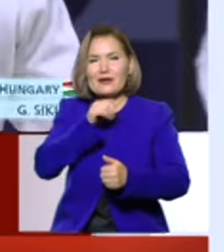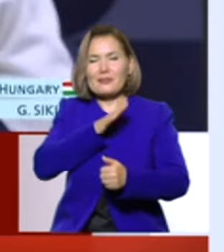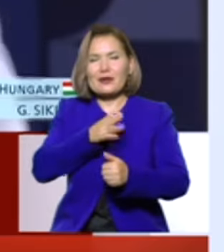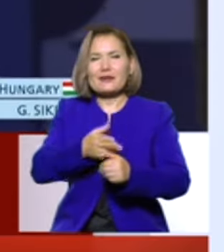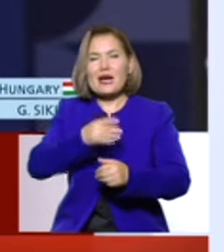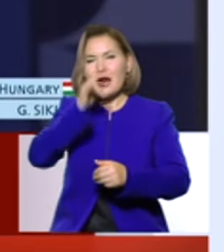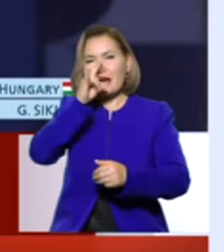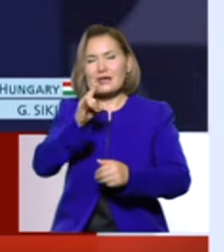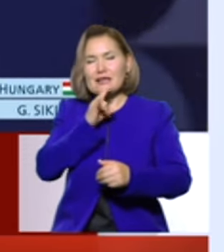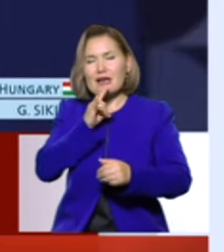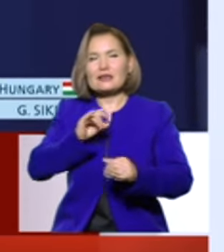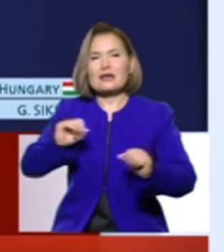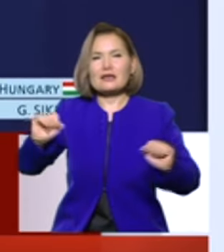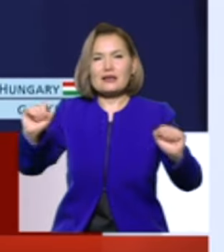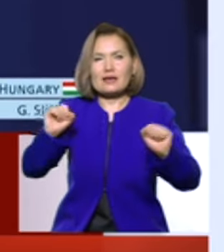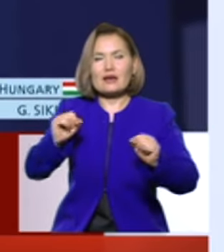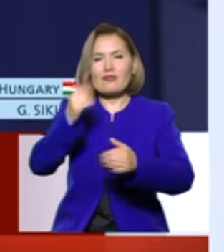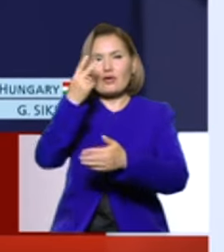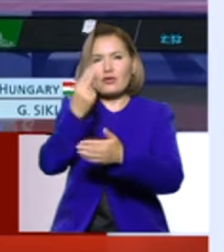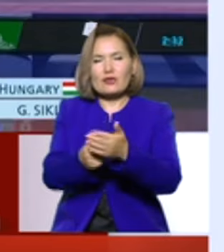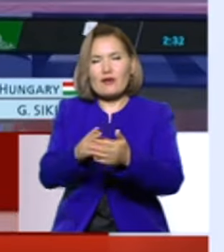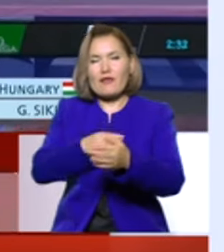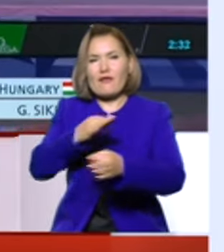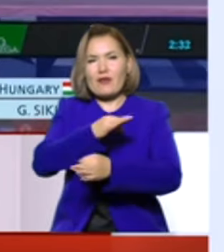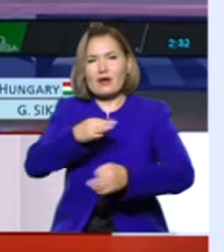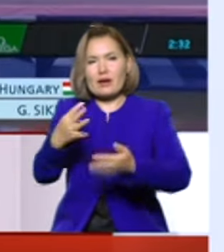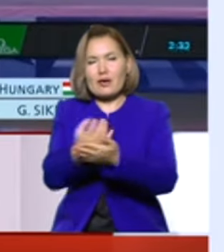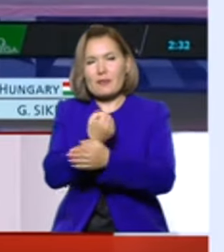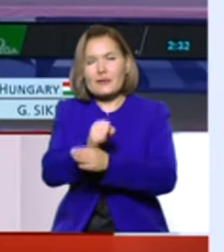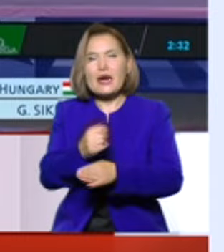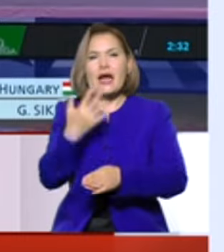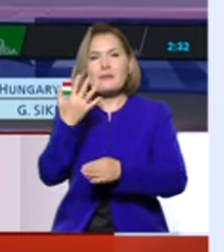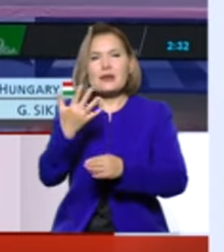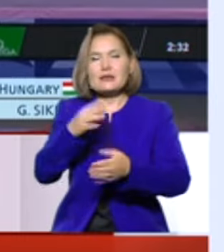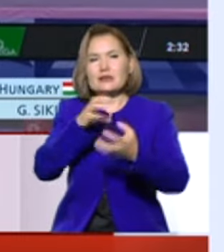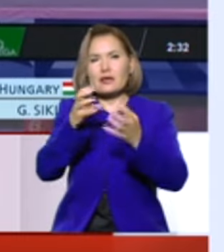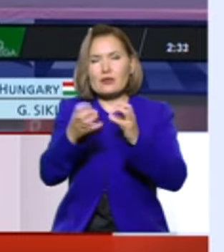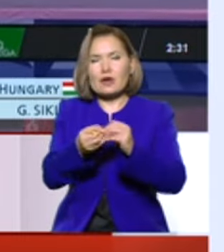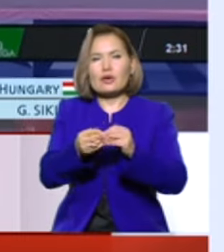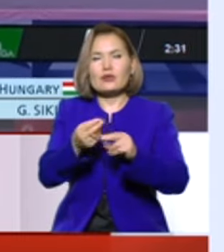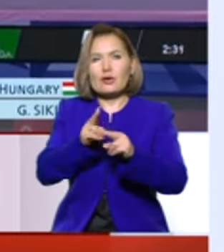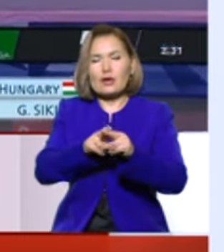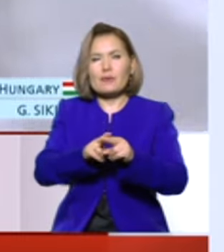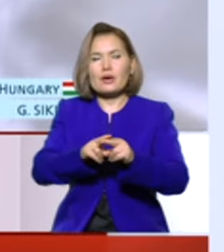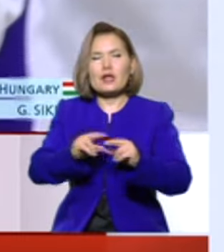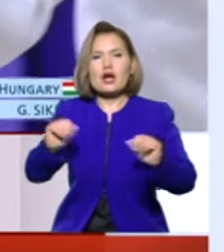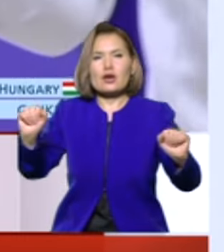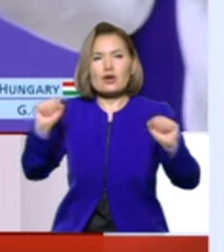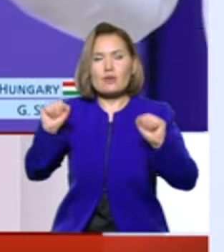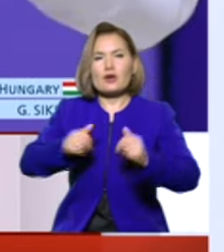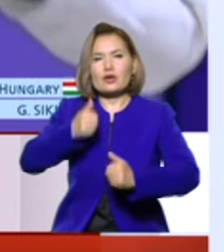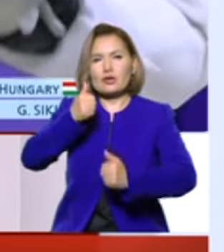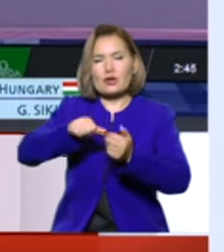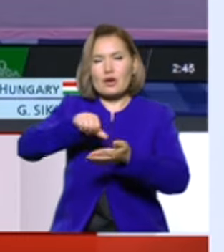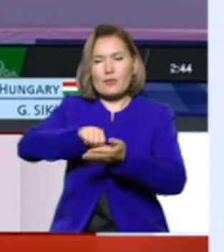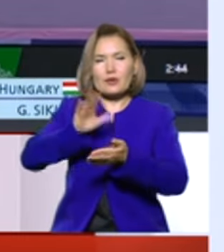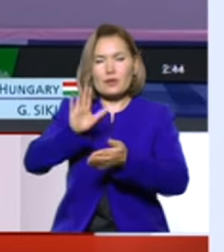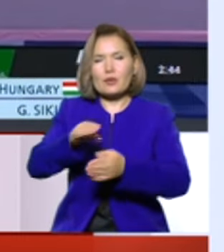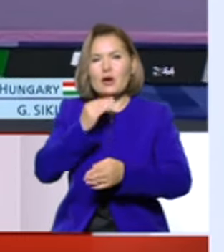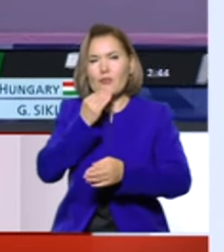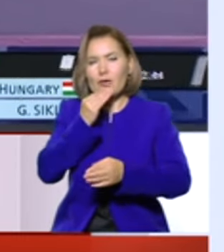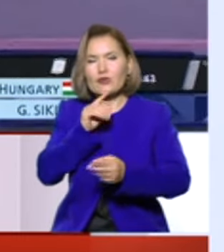жерлестеріміз венгриялықтарға есе жіберді. Енді семсершілеріміз 5-8 орындар үшін мысырлықтармен бақталасады. Енді